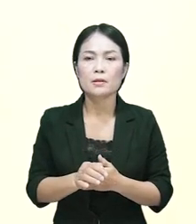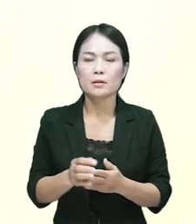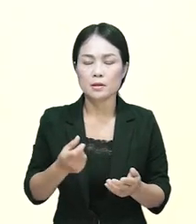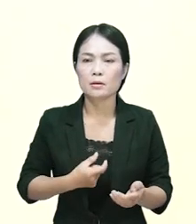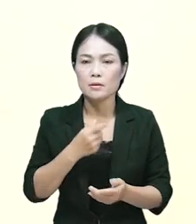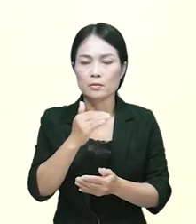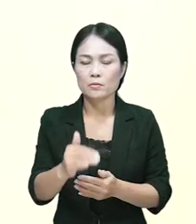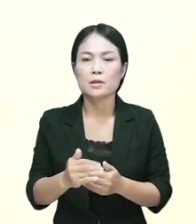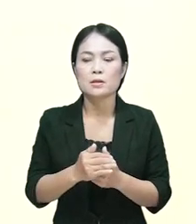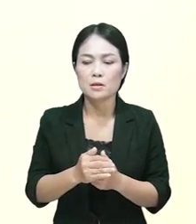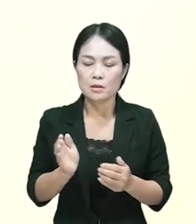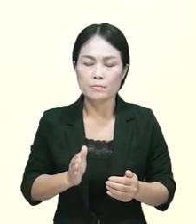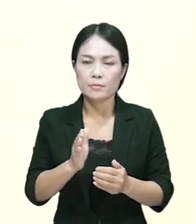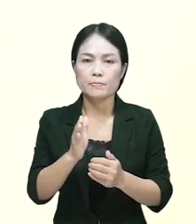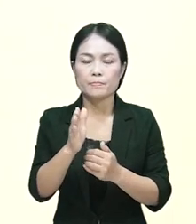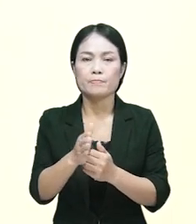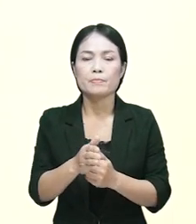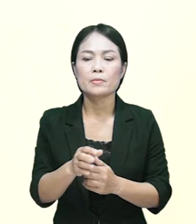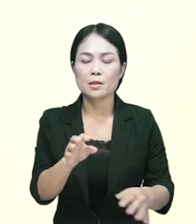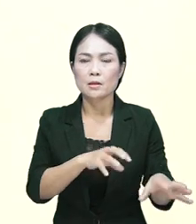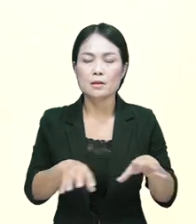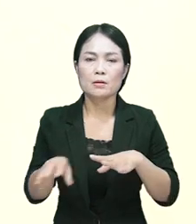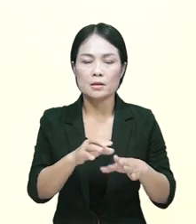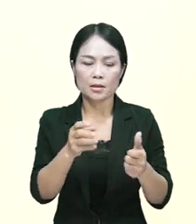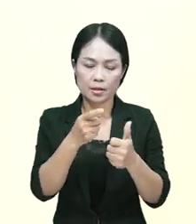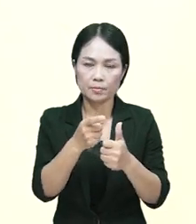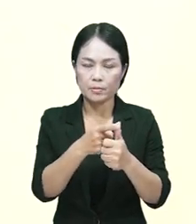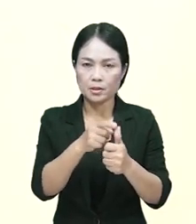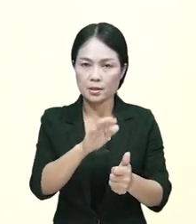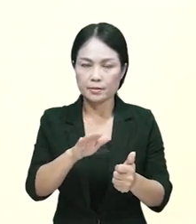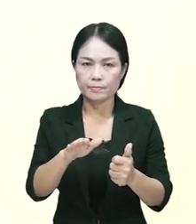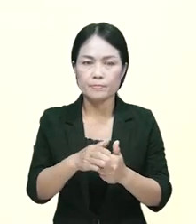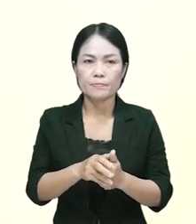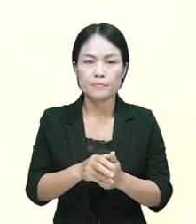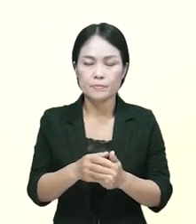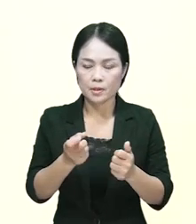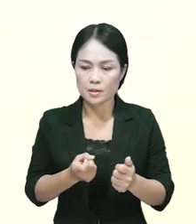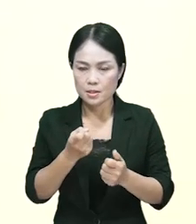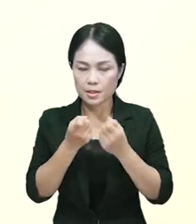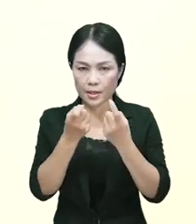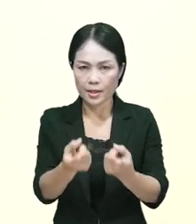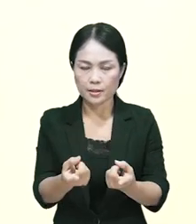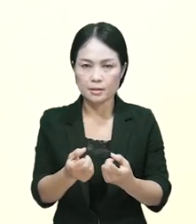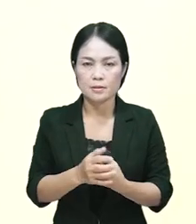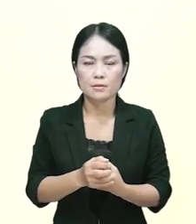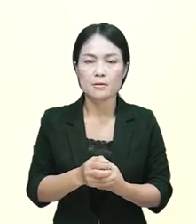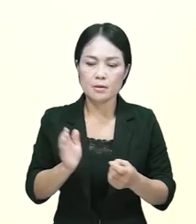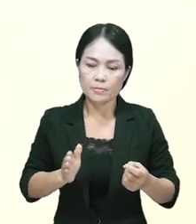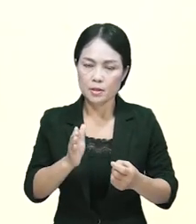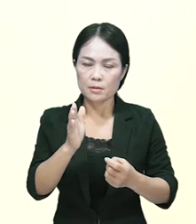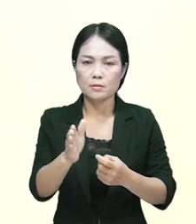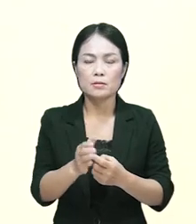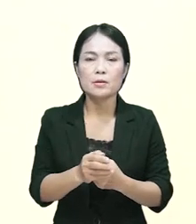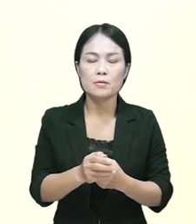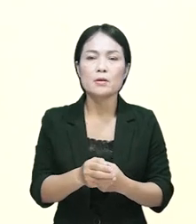អ្នកបម្រើរហ័សរហួនគឺជាសកម្មភាពមួយដែលកើតឡើងមុនណាកូនណាអញ្ចឹងគឺជាហេតុចាដោយសារតលះរហួននឹងហើយ